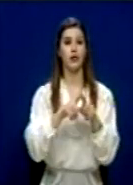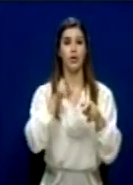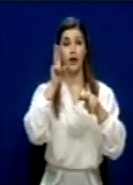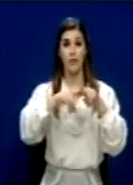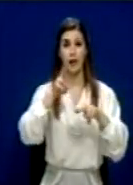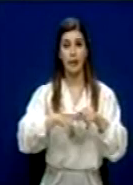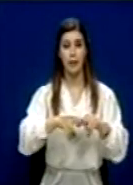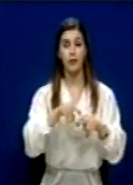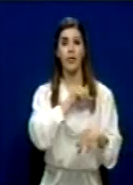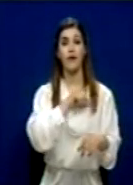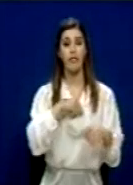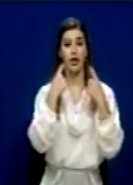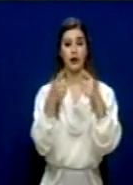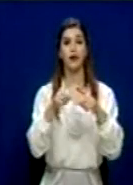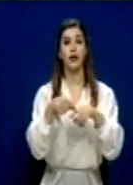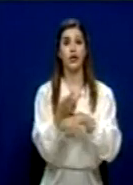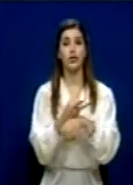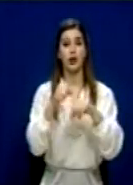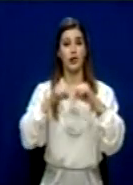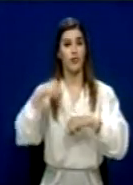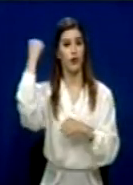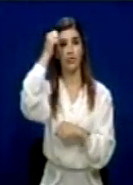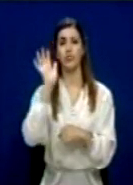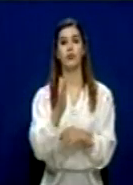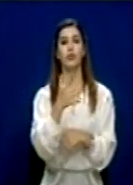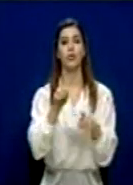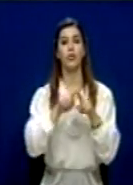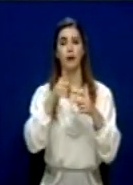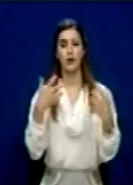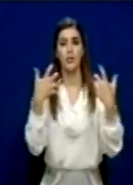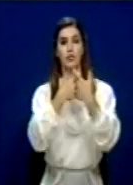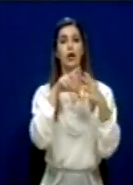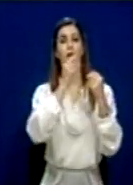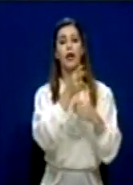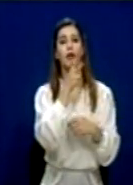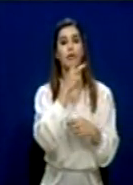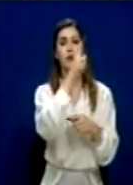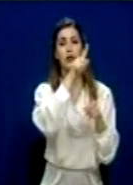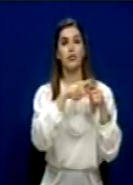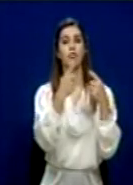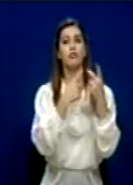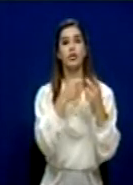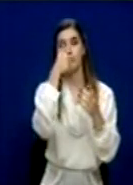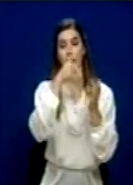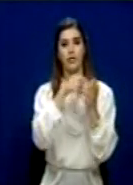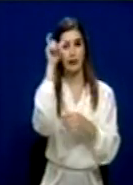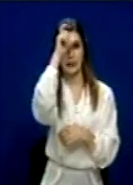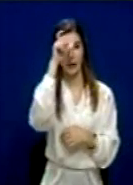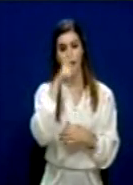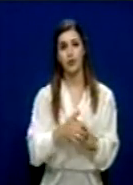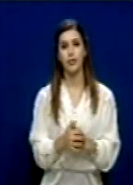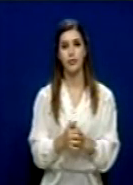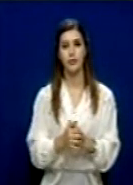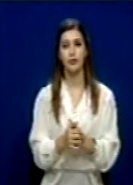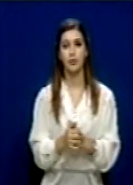nuk do të mund të mirret nga institucionet qendrore të Kosovës që nuk është në përputhje me kërkesat e Serbisë. Dhe në këtë